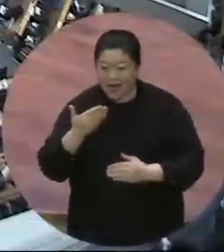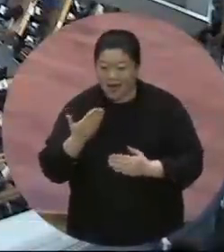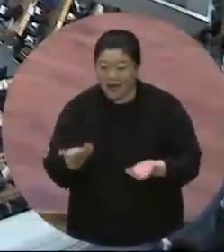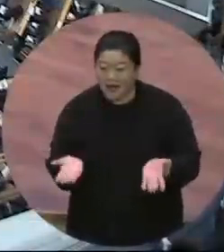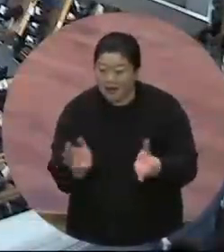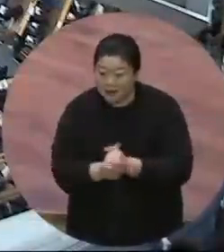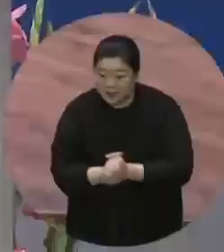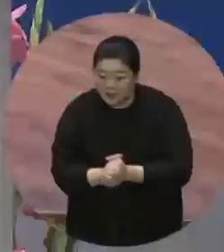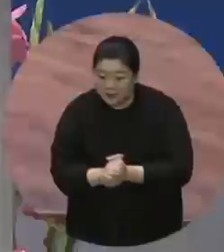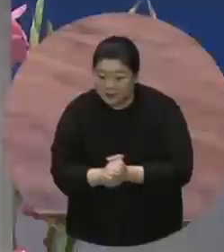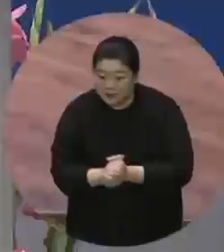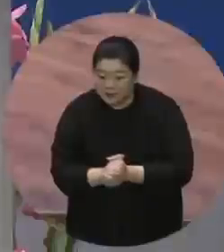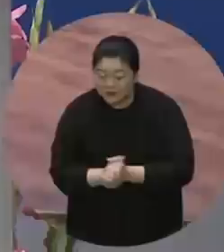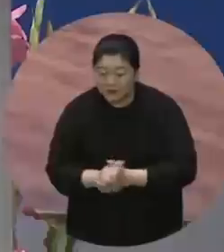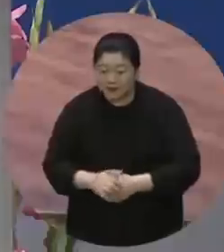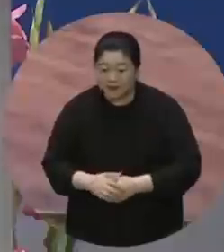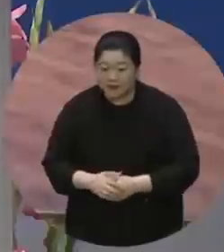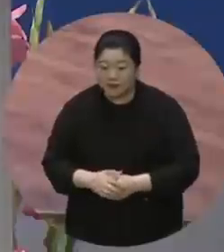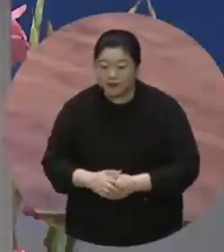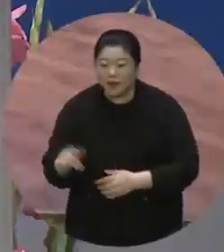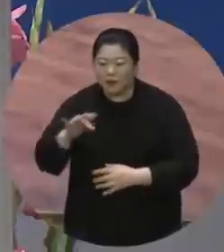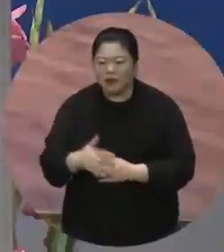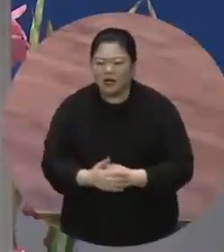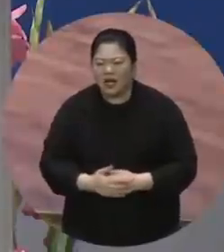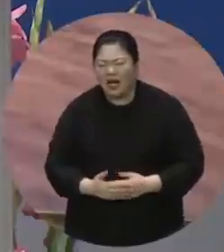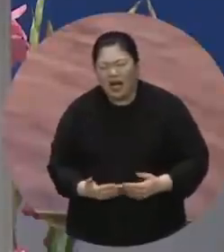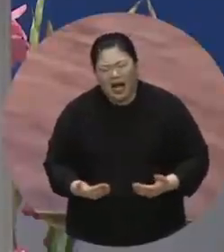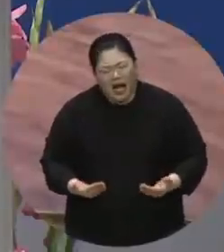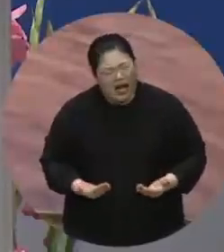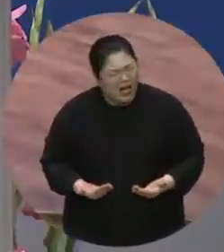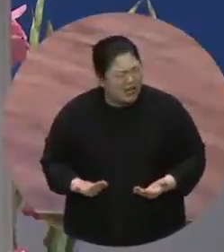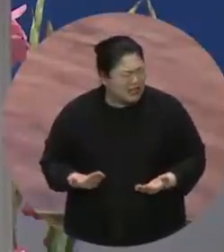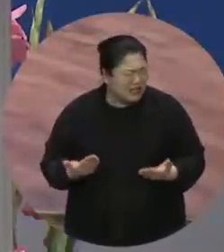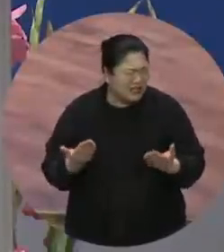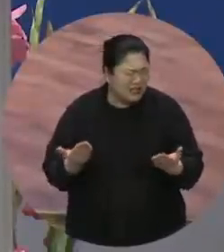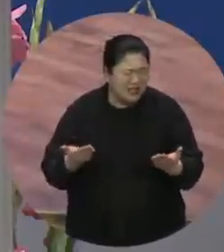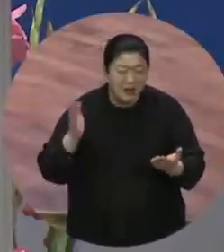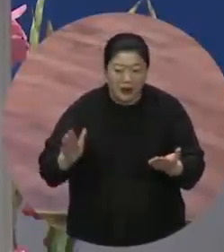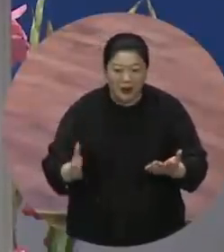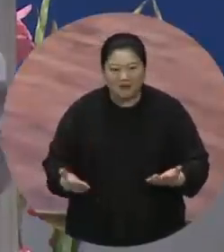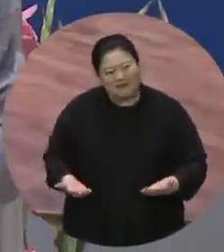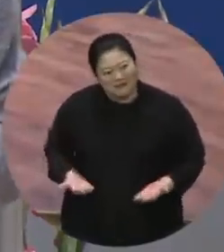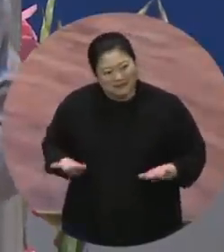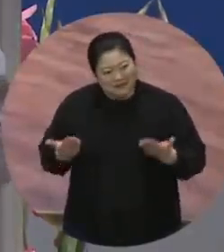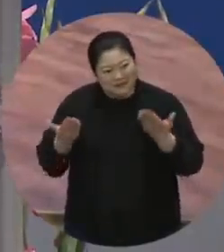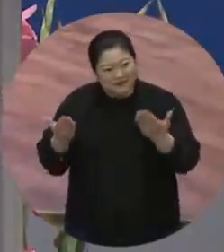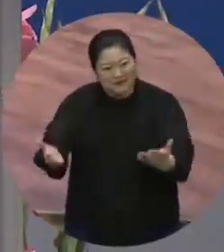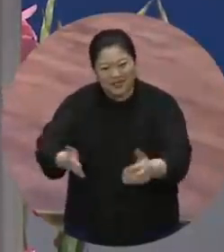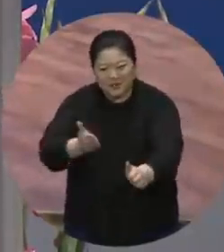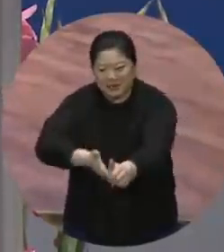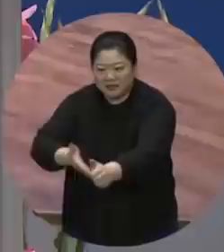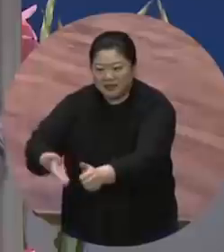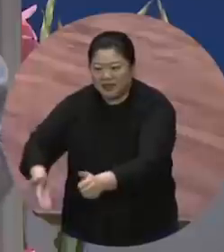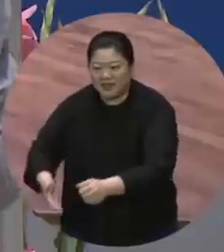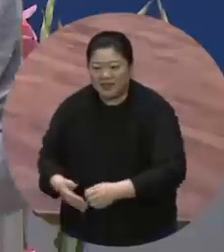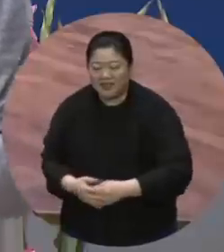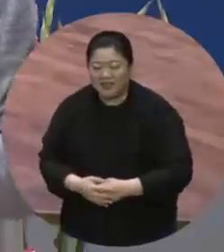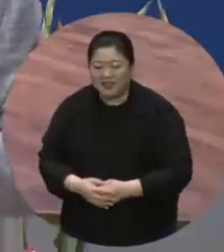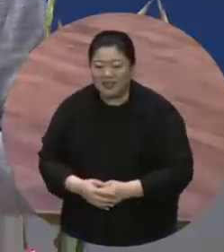아멘. 행복하게 헌신해서 최고로 축복받은 모델 되시기 바랍니다.